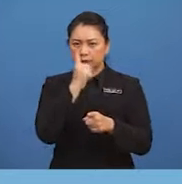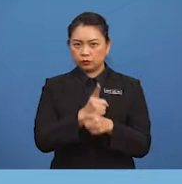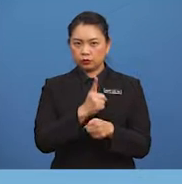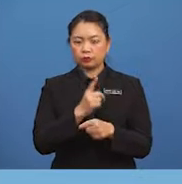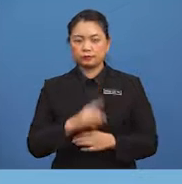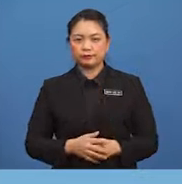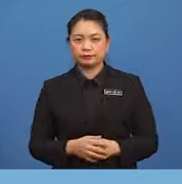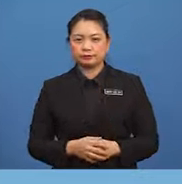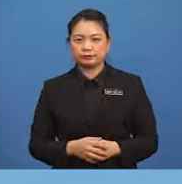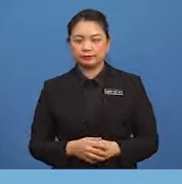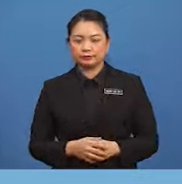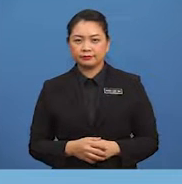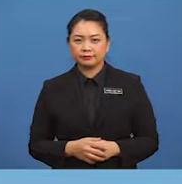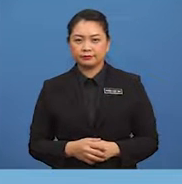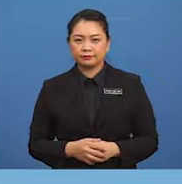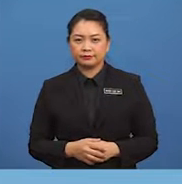betul.